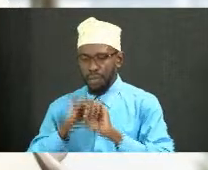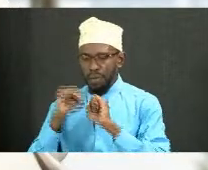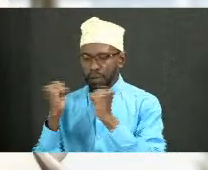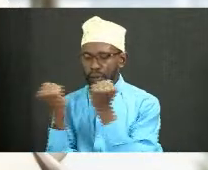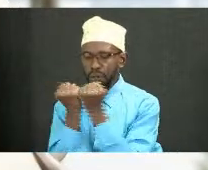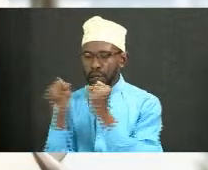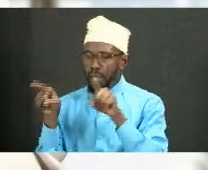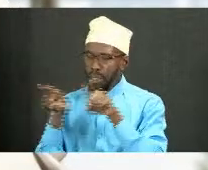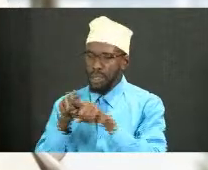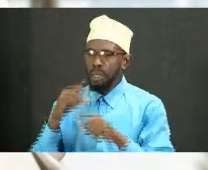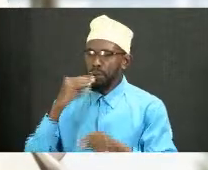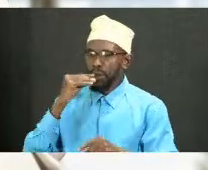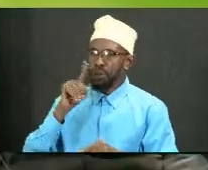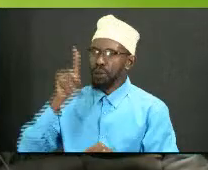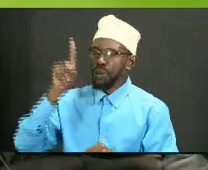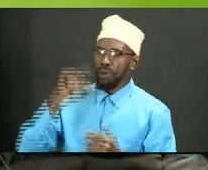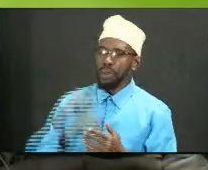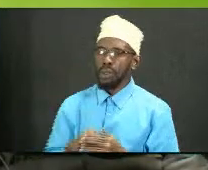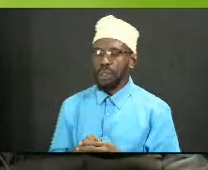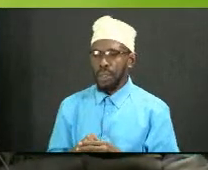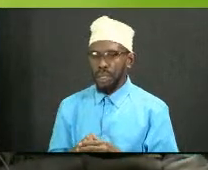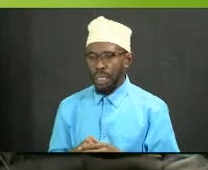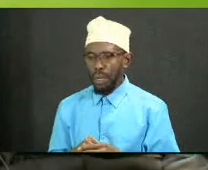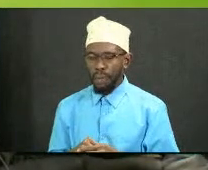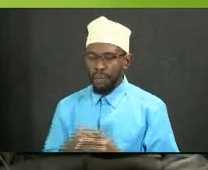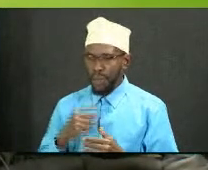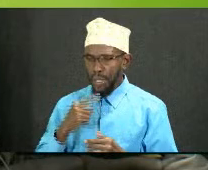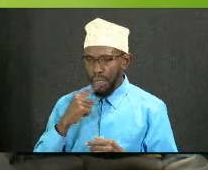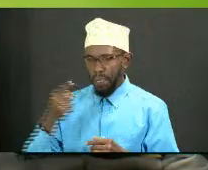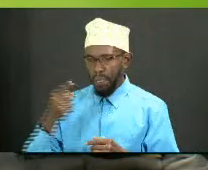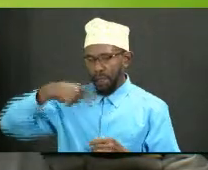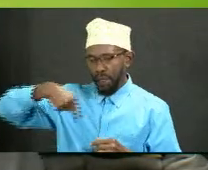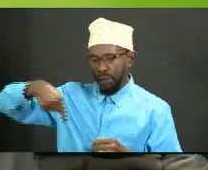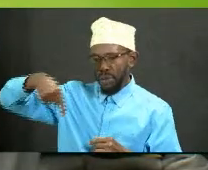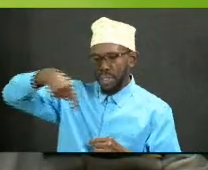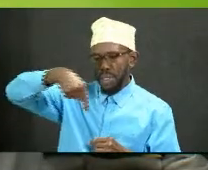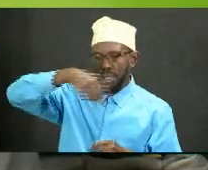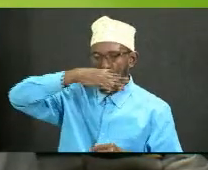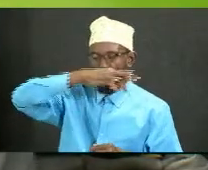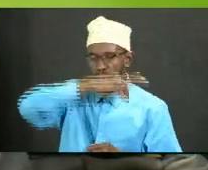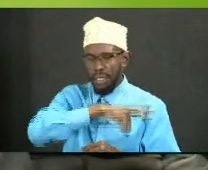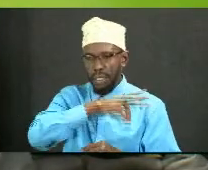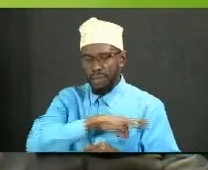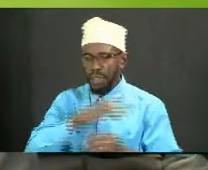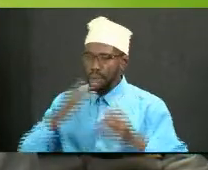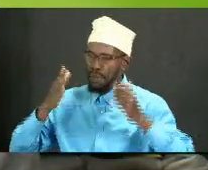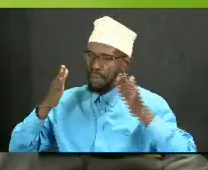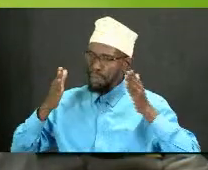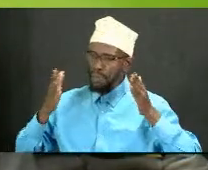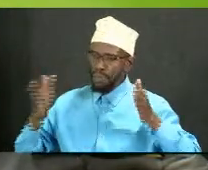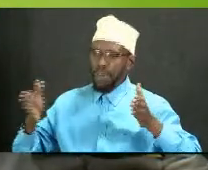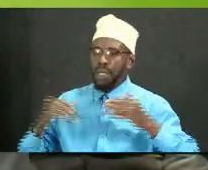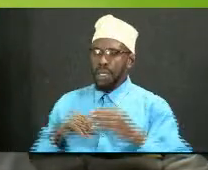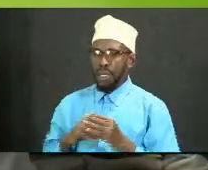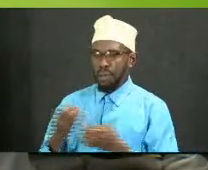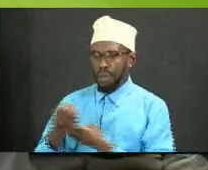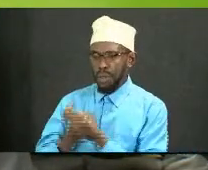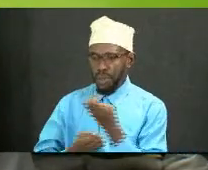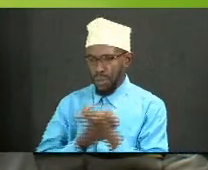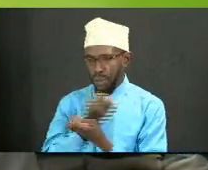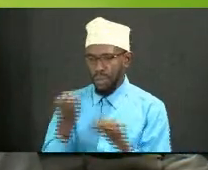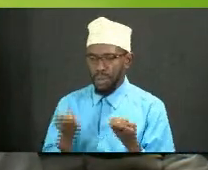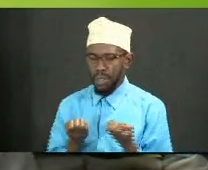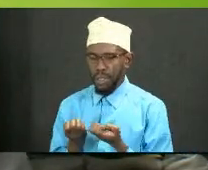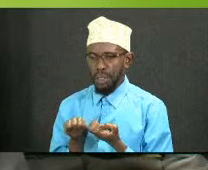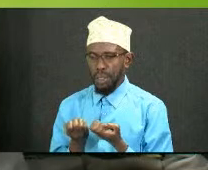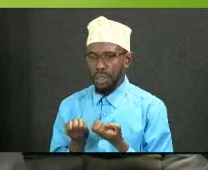taala. Naam, asante sana, umeweza kutupatia faida kubwa sana katika kujadili hili. Natumai